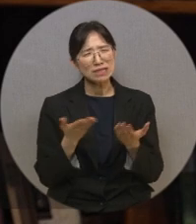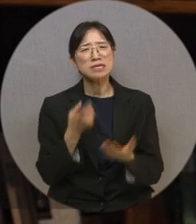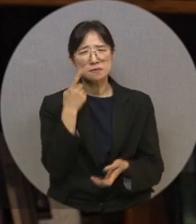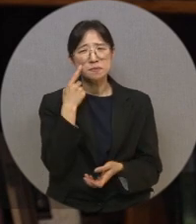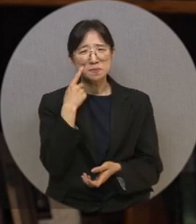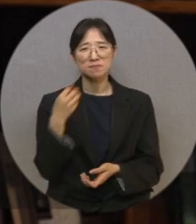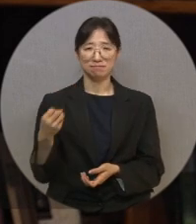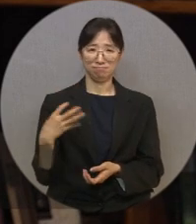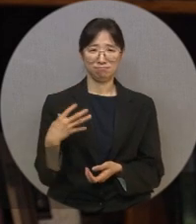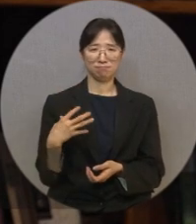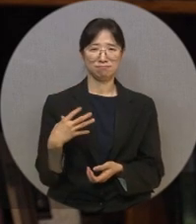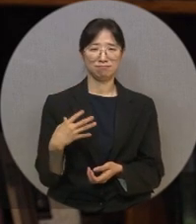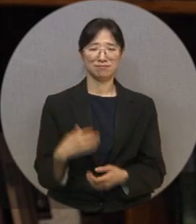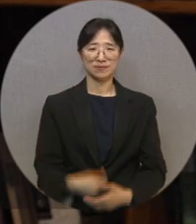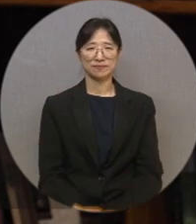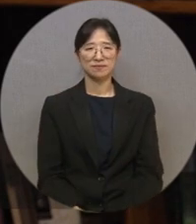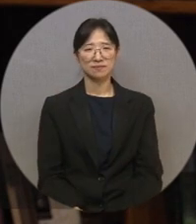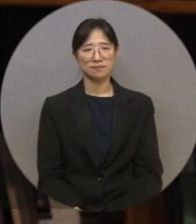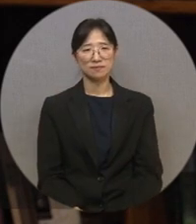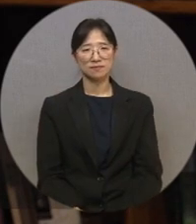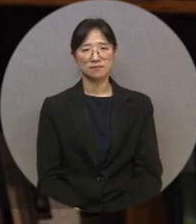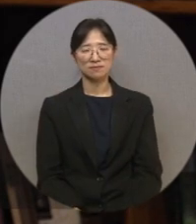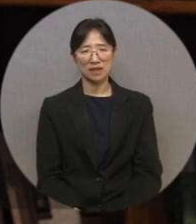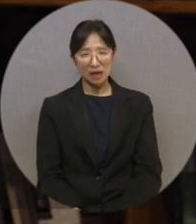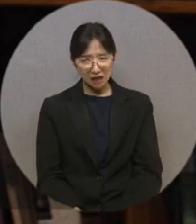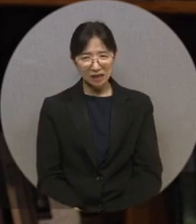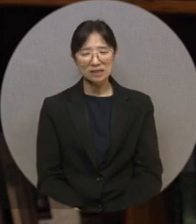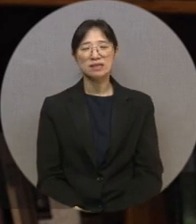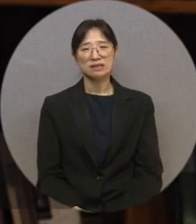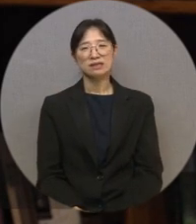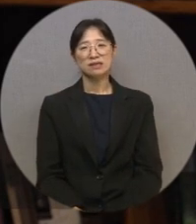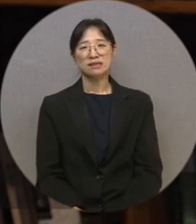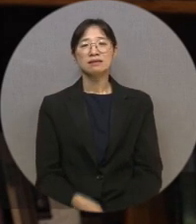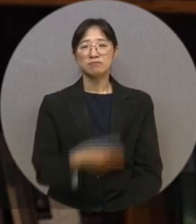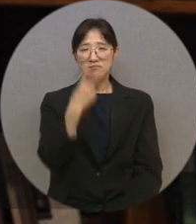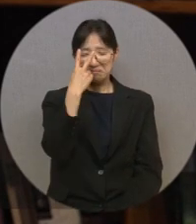어때? 라는 말을 하더라고요. 그래서